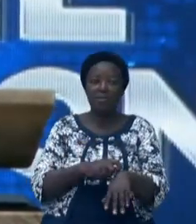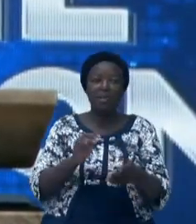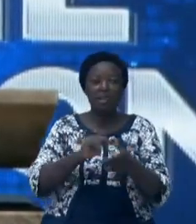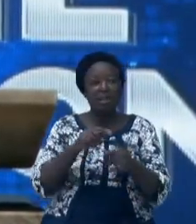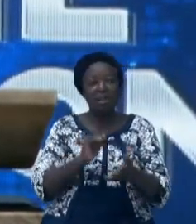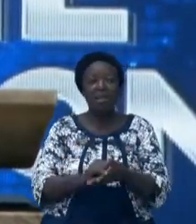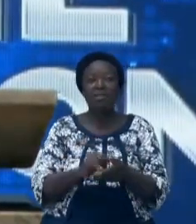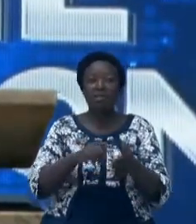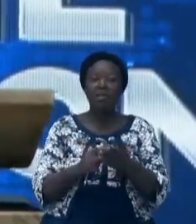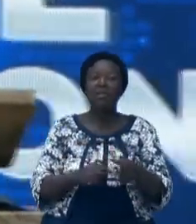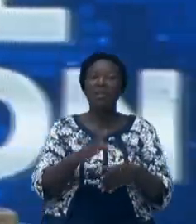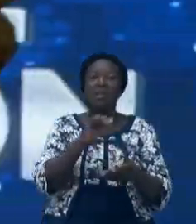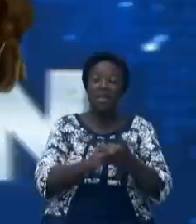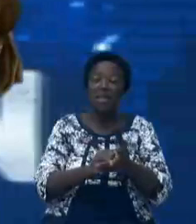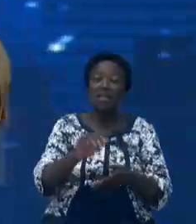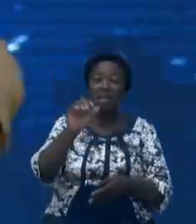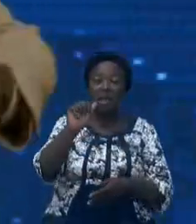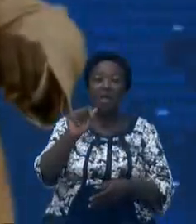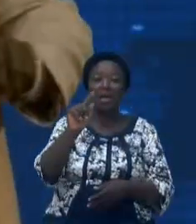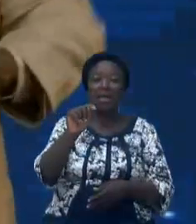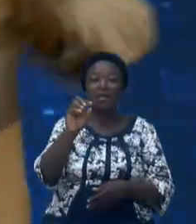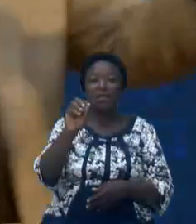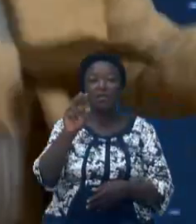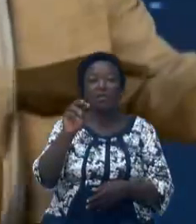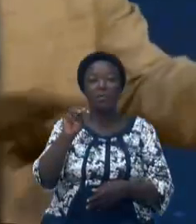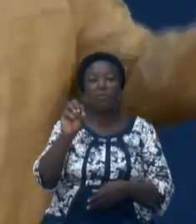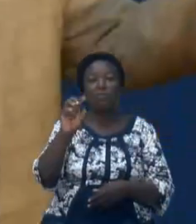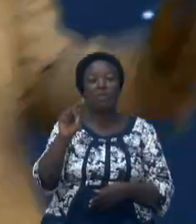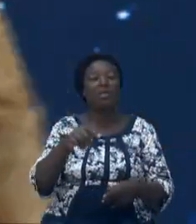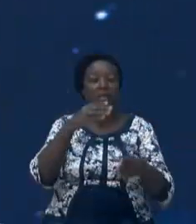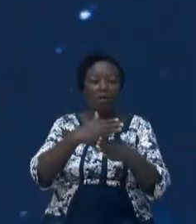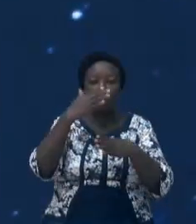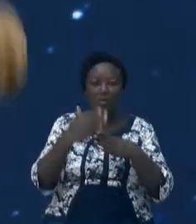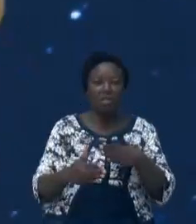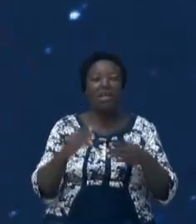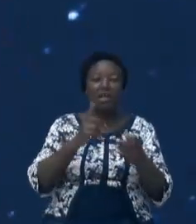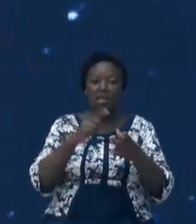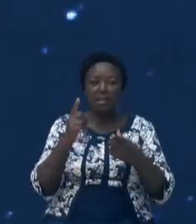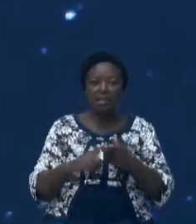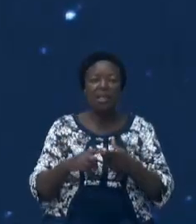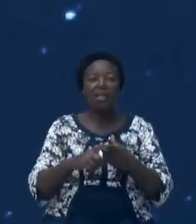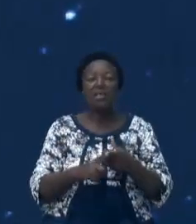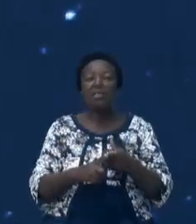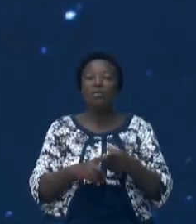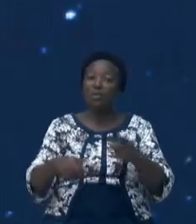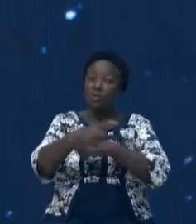donné pour nom il a baissé son centre l'expiration accompli hier aujourd'hui